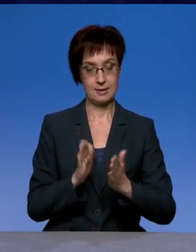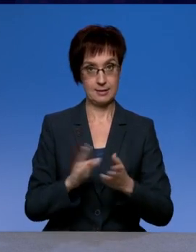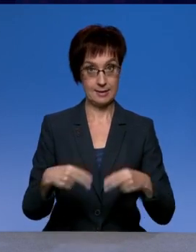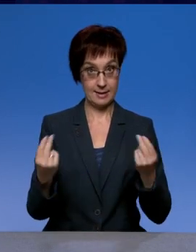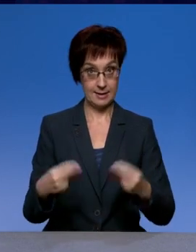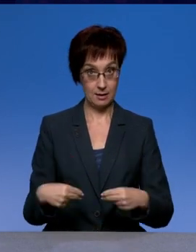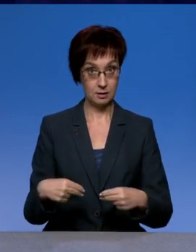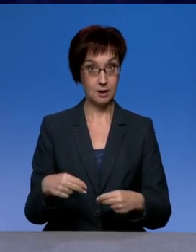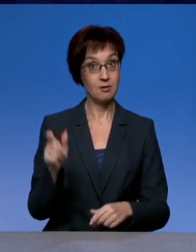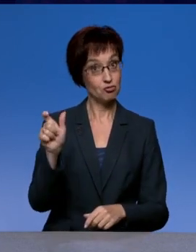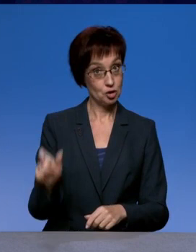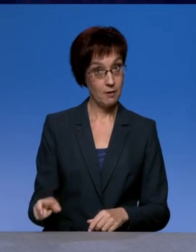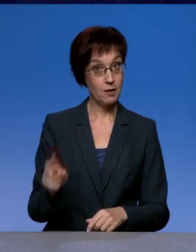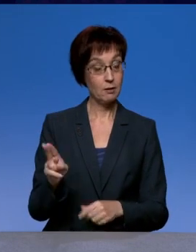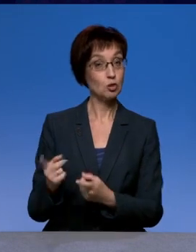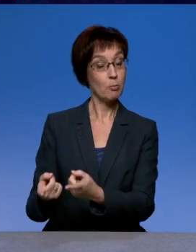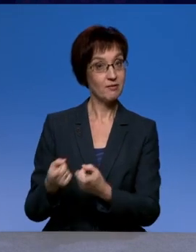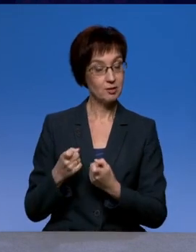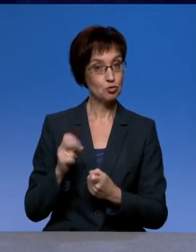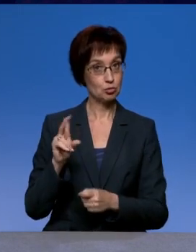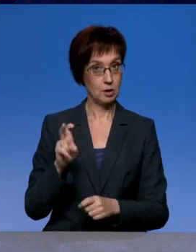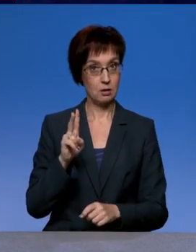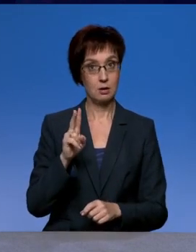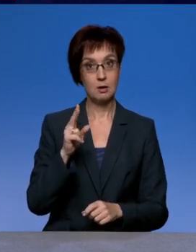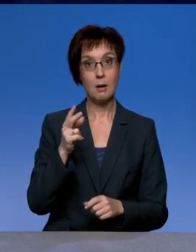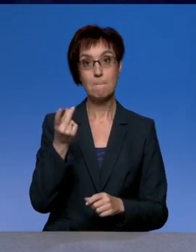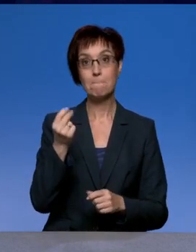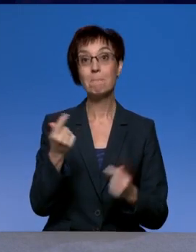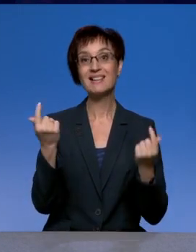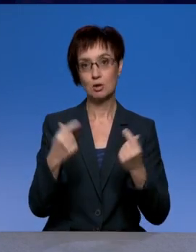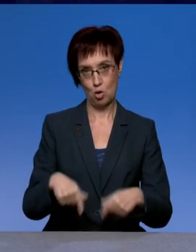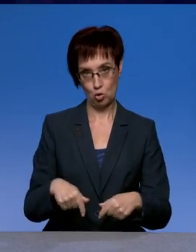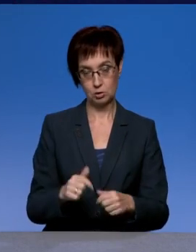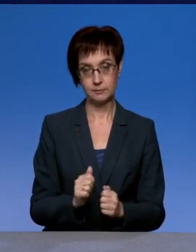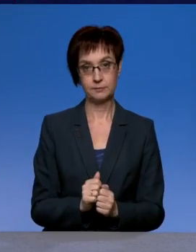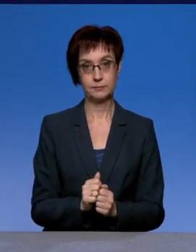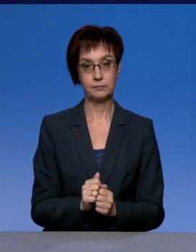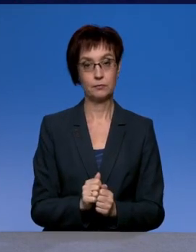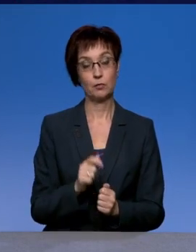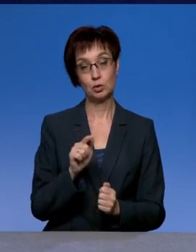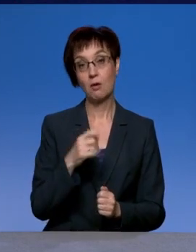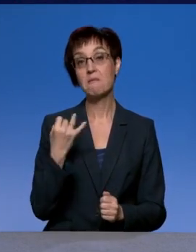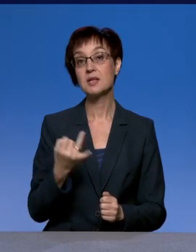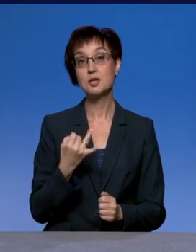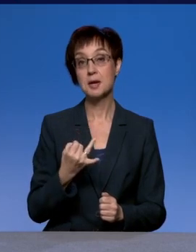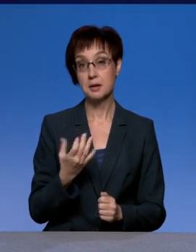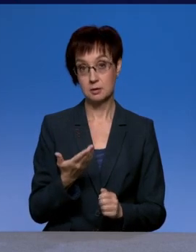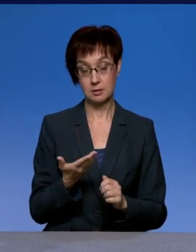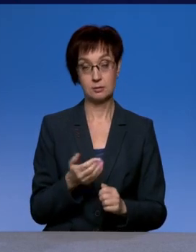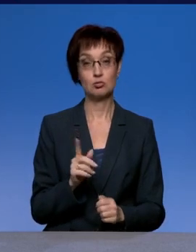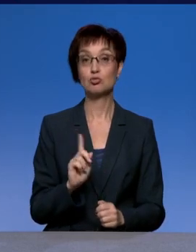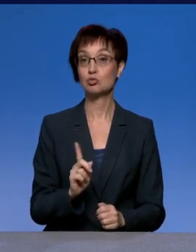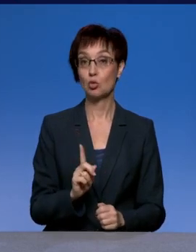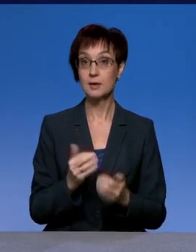качестве банкрота в производство в рамках арбитражного дела. Смотрите, какая интересная вещь. Сегодня,